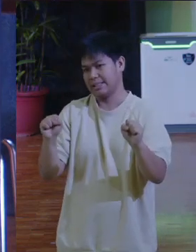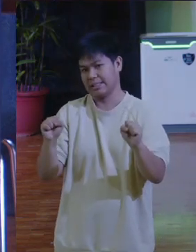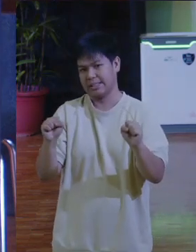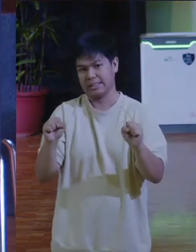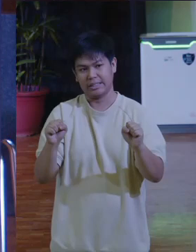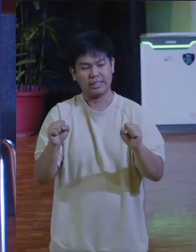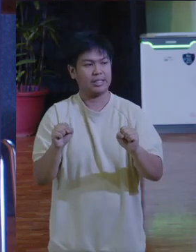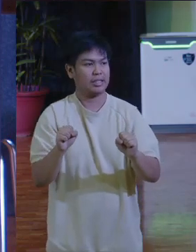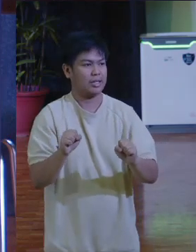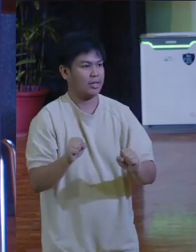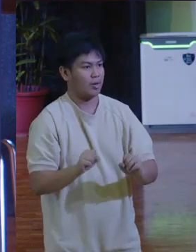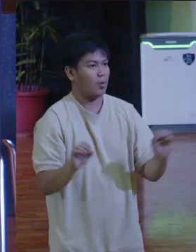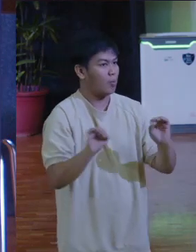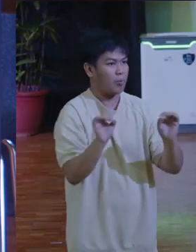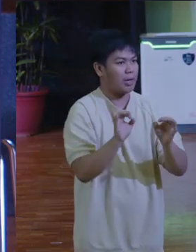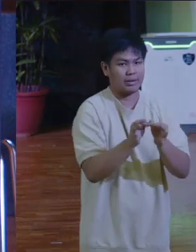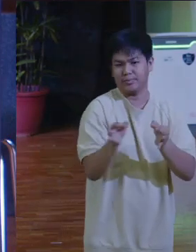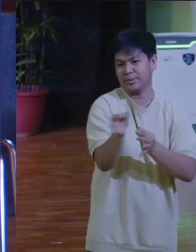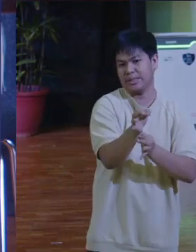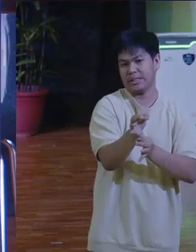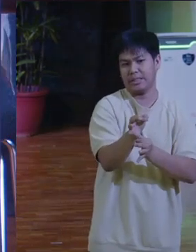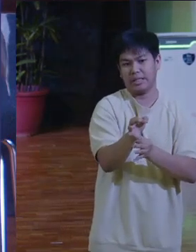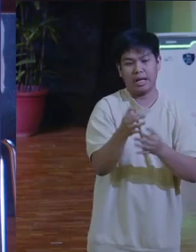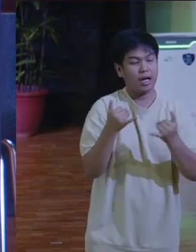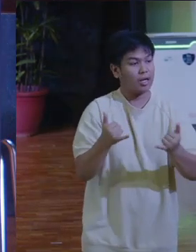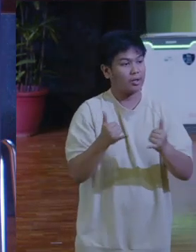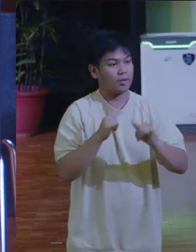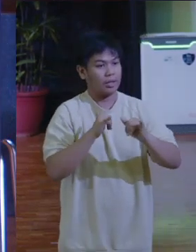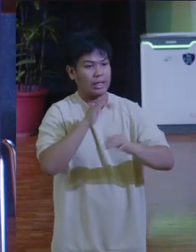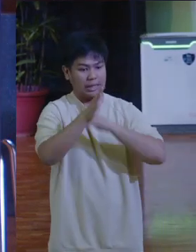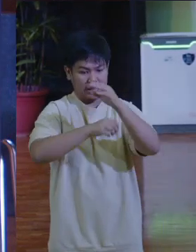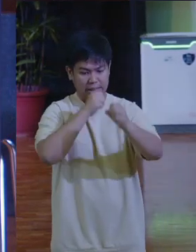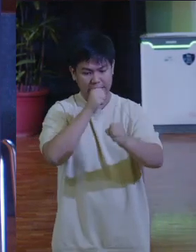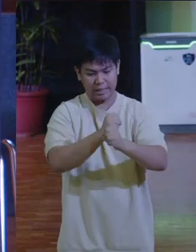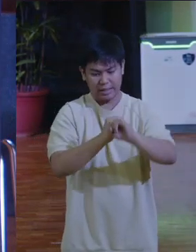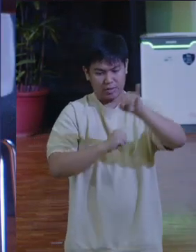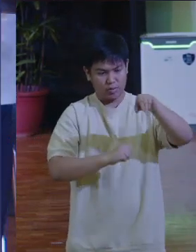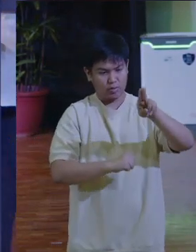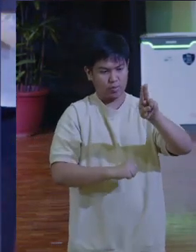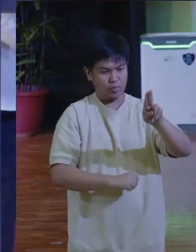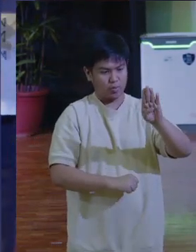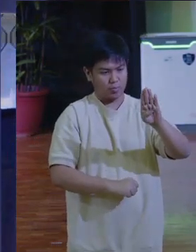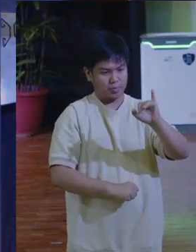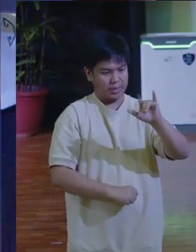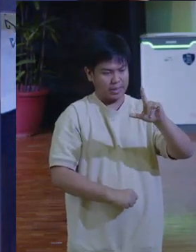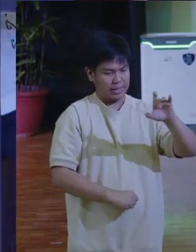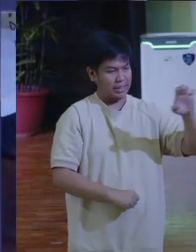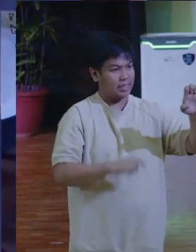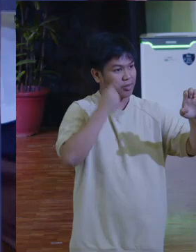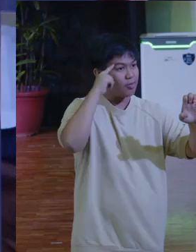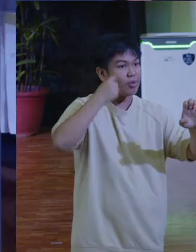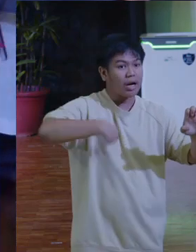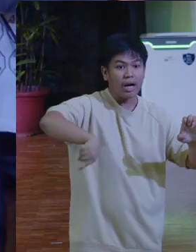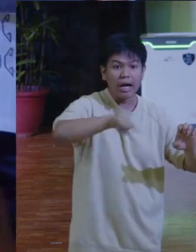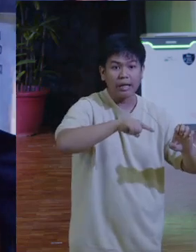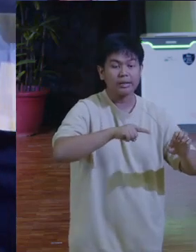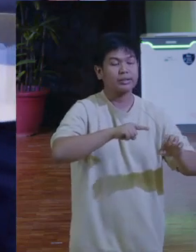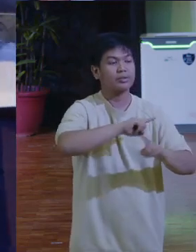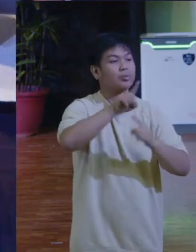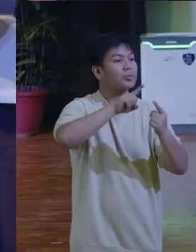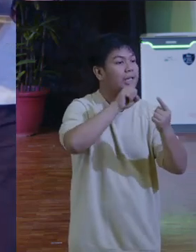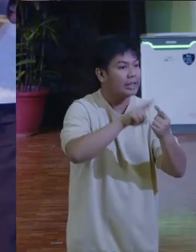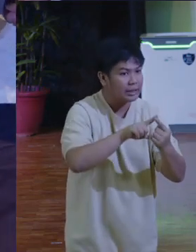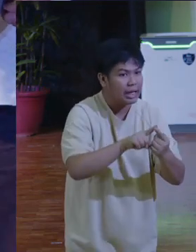of salvation. So yung proclamation of the year of the Lord is the proclamation of the Lord's salvation. Kailan po